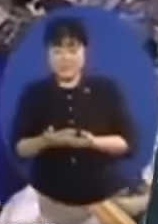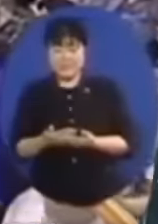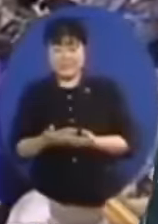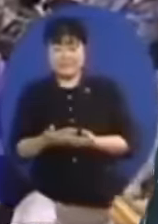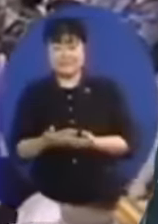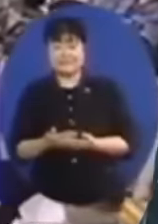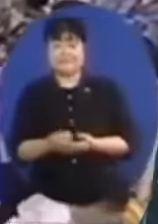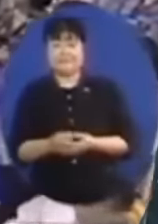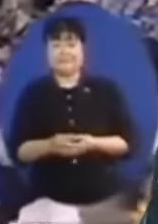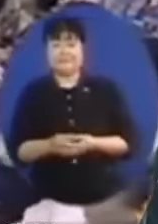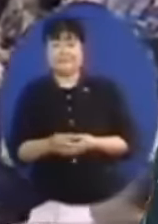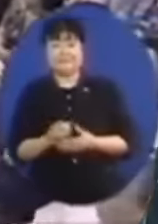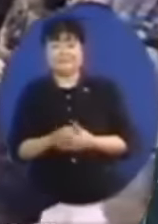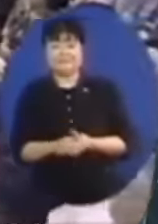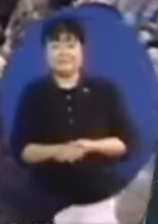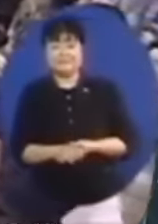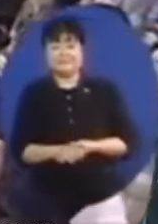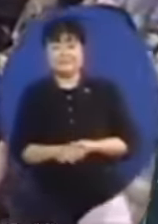얻었나니.